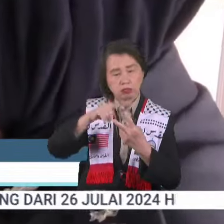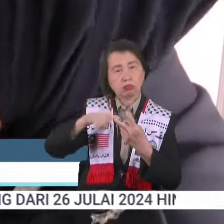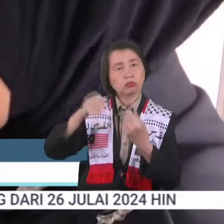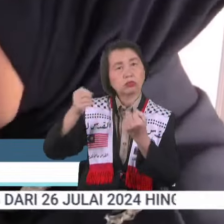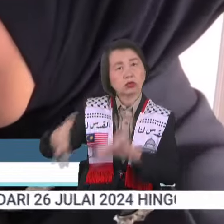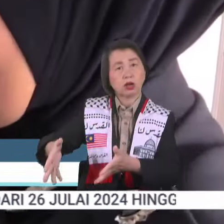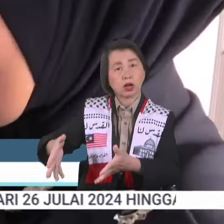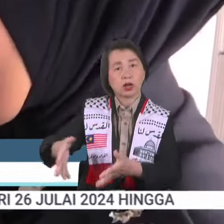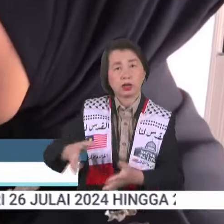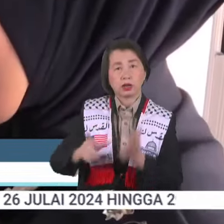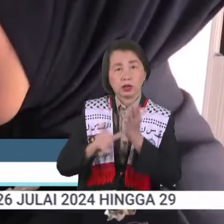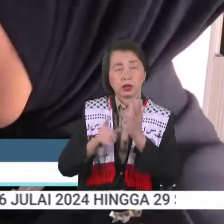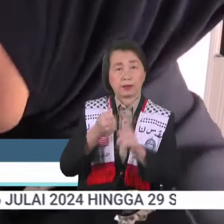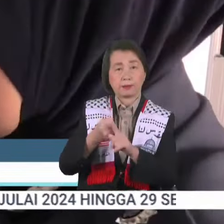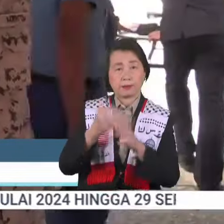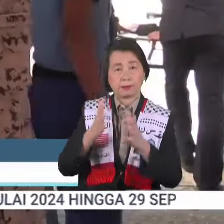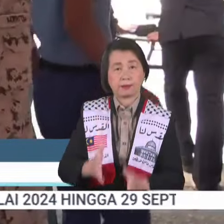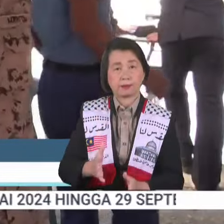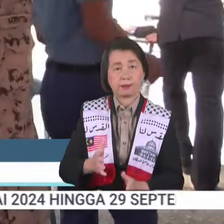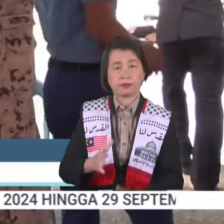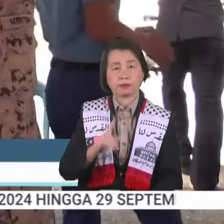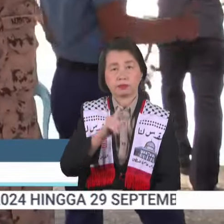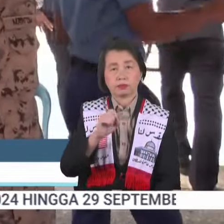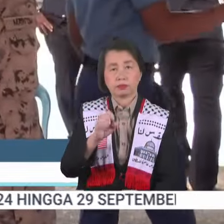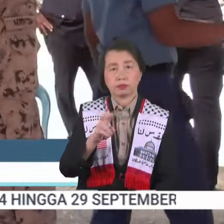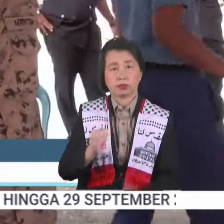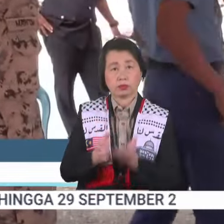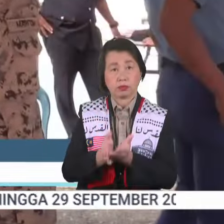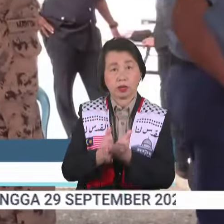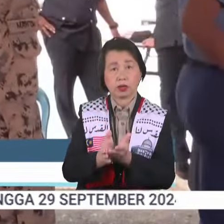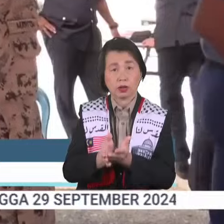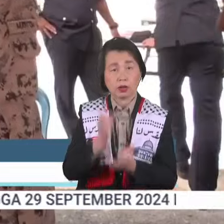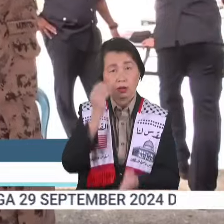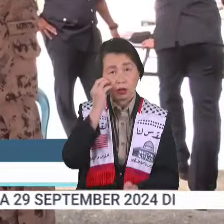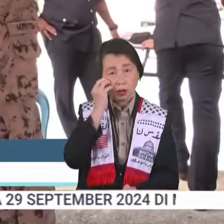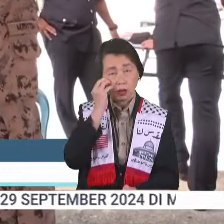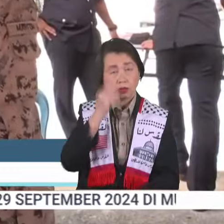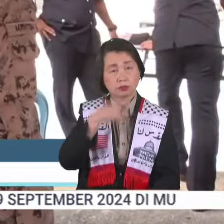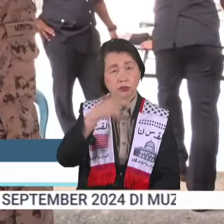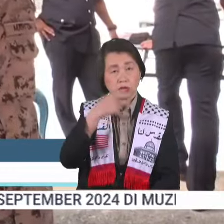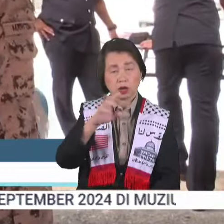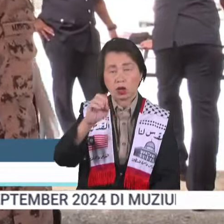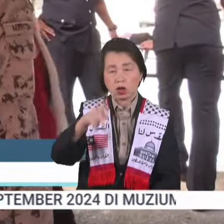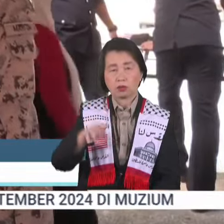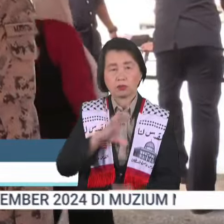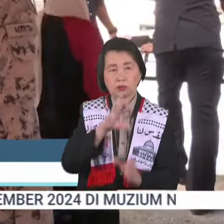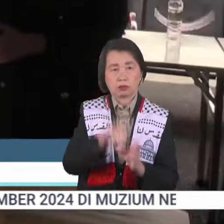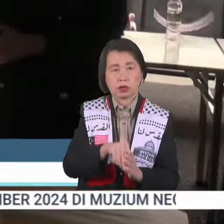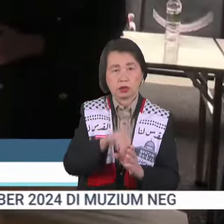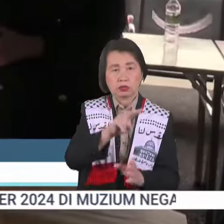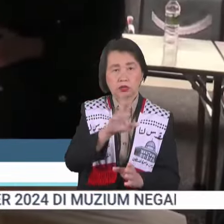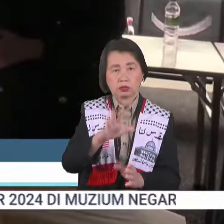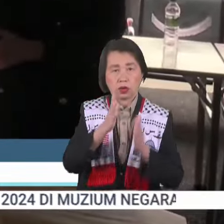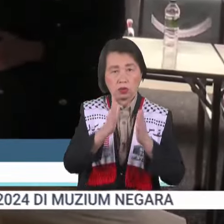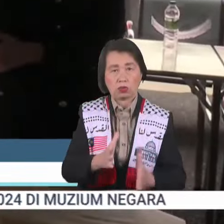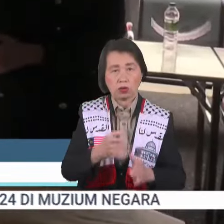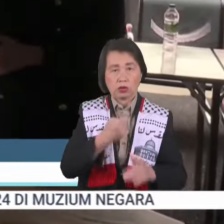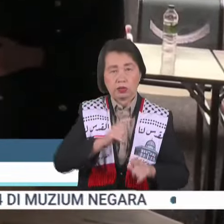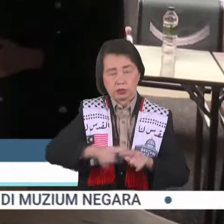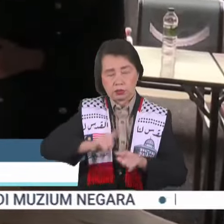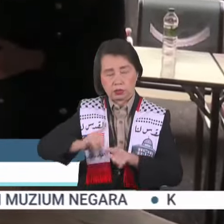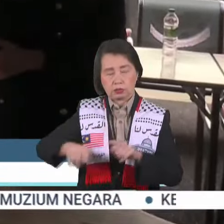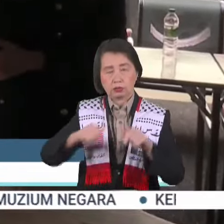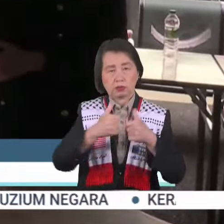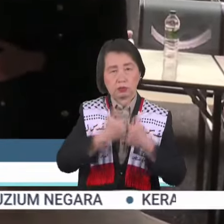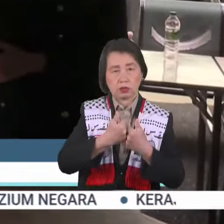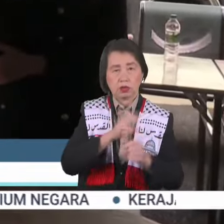Timbalan Pengarah Operasi Zon Maritim Kemaman, Lieutenant Maritim Muhammad Faizal Abdul Rahim berkata, operasi disertai 25 anggota dari pelbagai